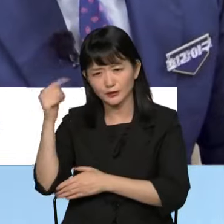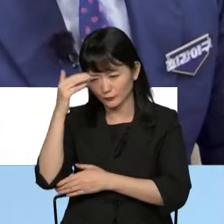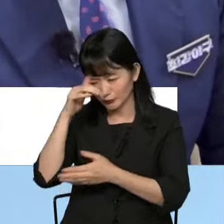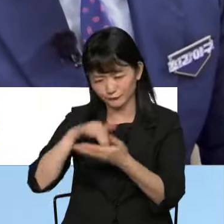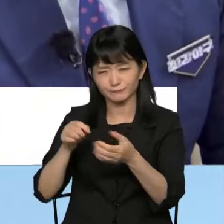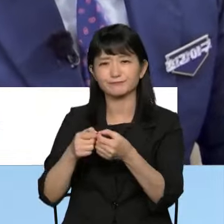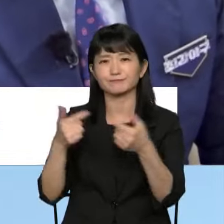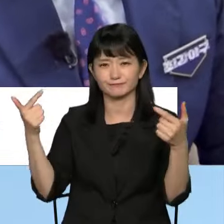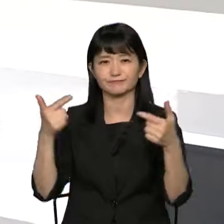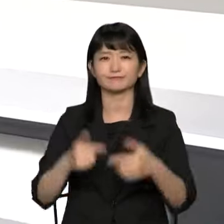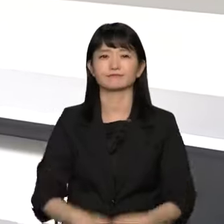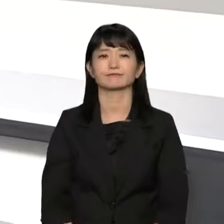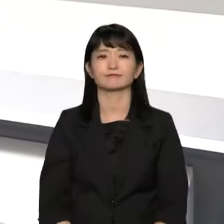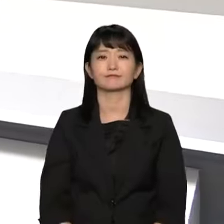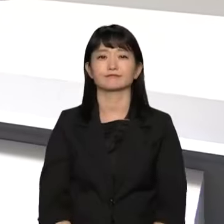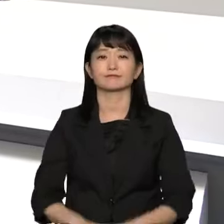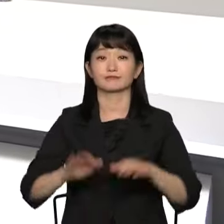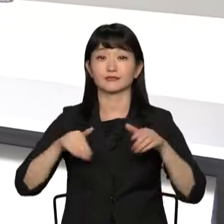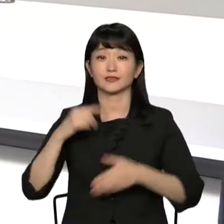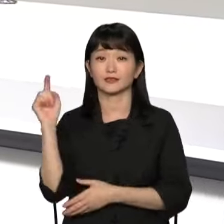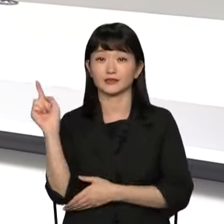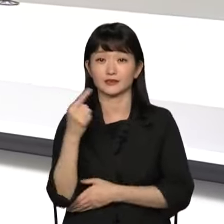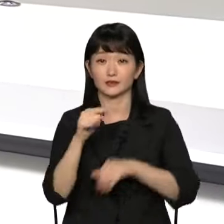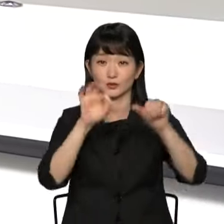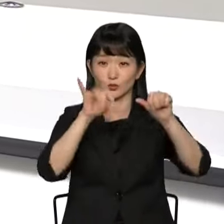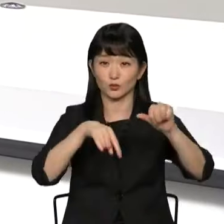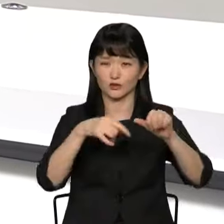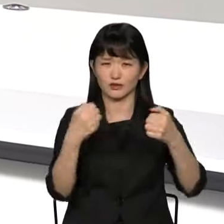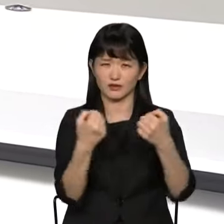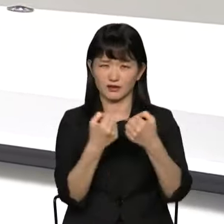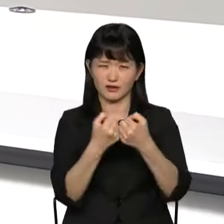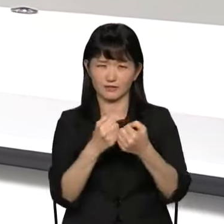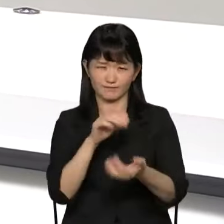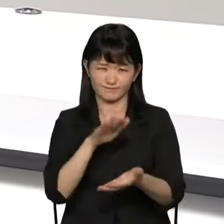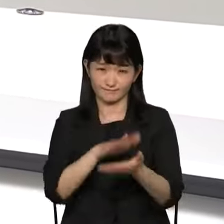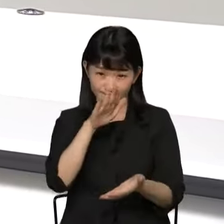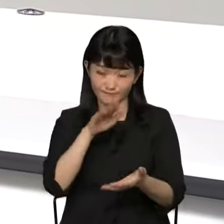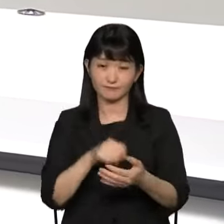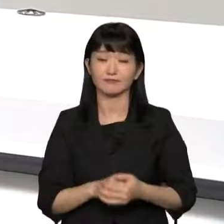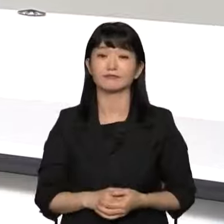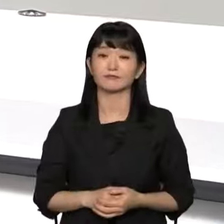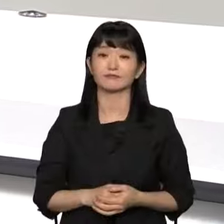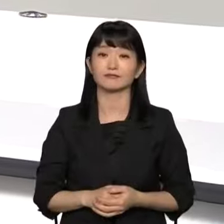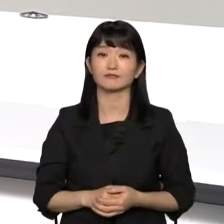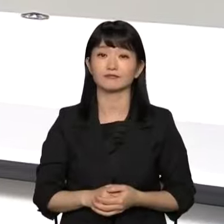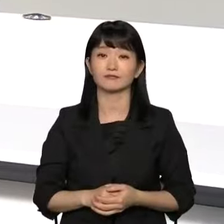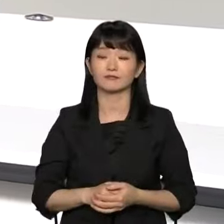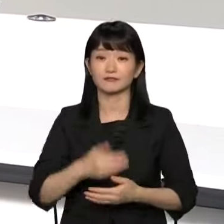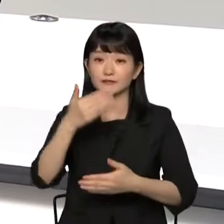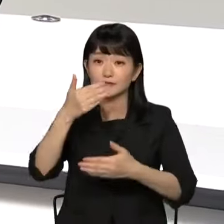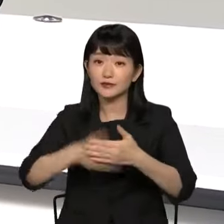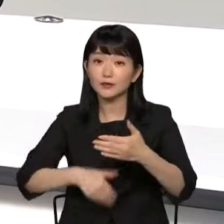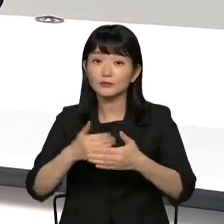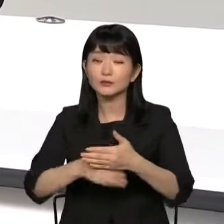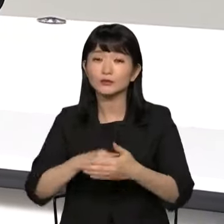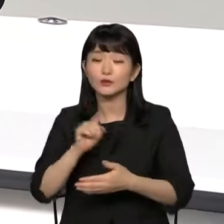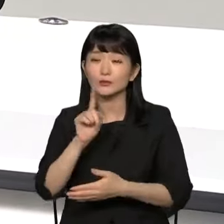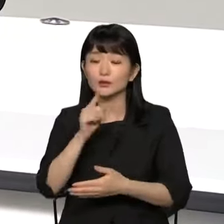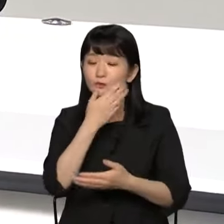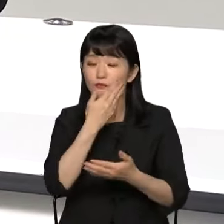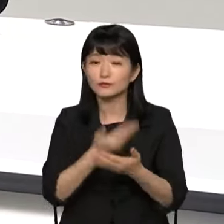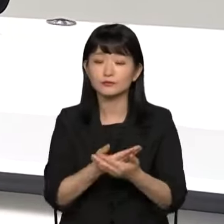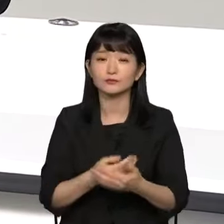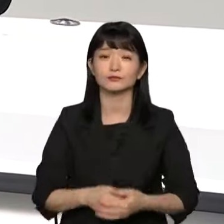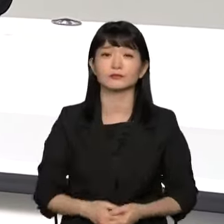보여집니다. 네, 지금 뭐 가을 야구 5위 싸움도 치열한 상황인데 남은 관전 포인트를 좀 짚어주실까요? 뭐